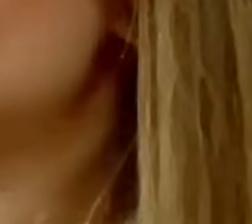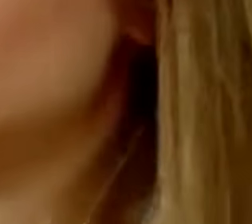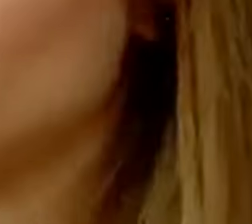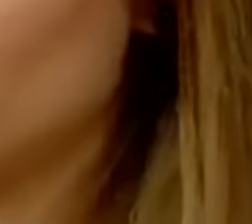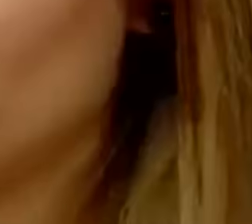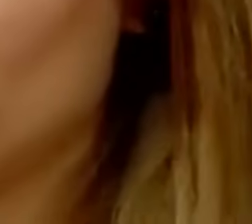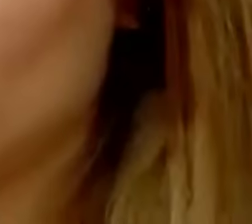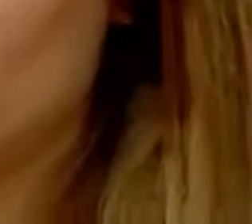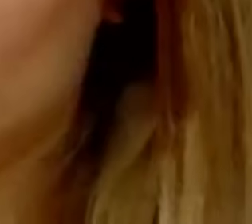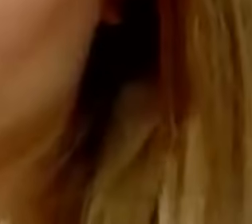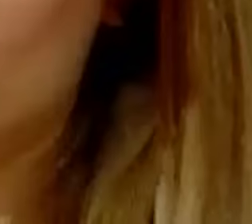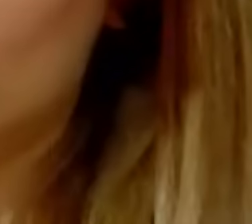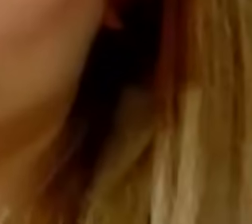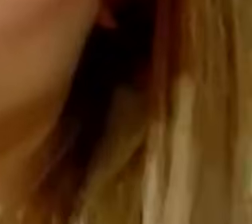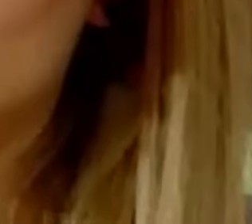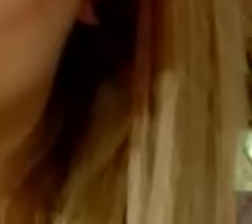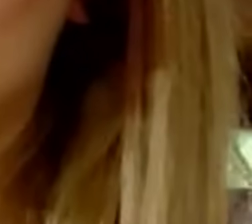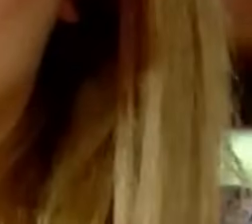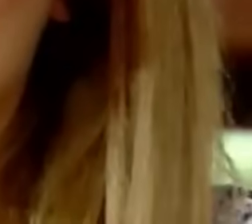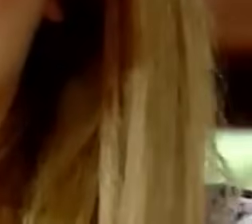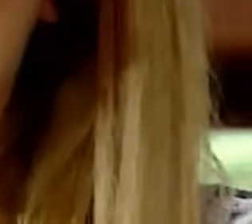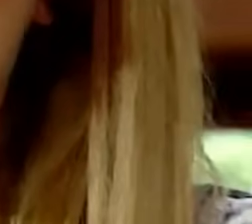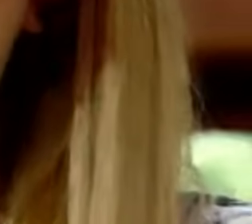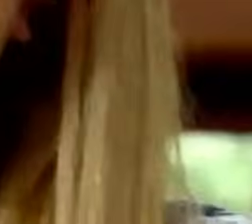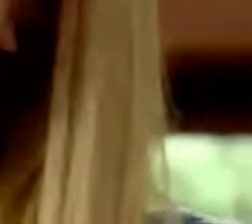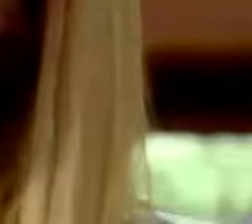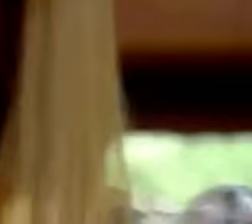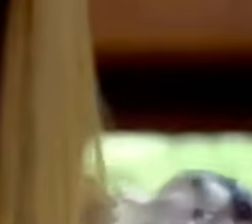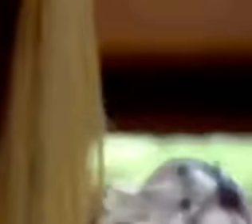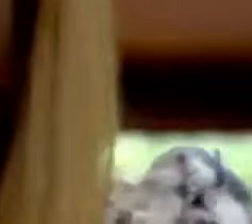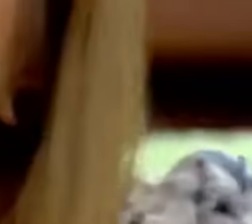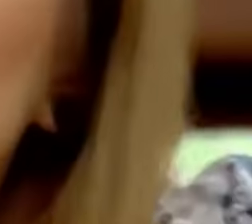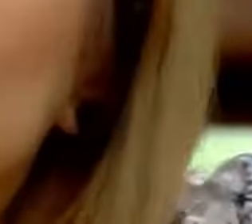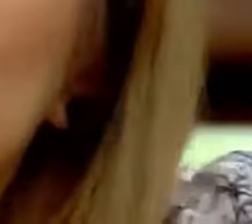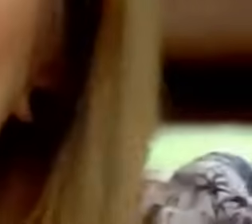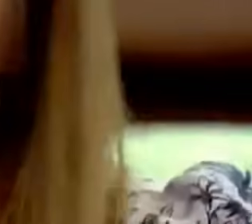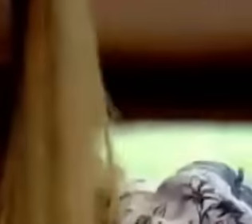penceresine bakıp durgun, düşünceli oturmaya devam etti. Canı sıkkın, keyifsiz.